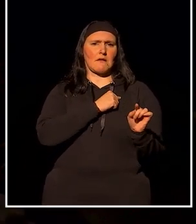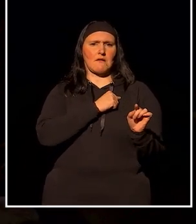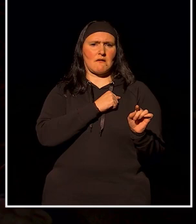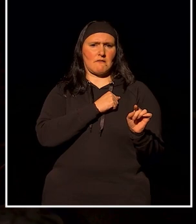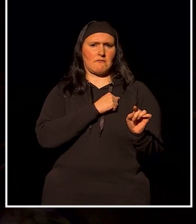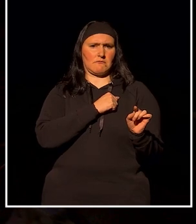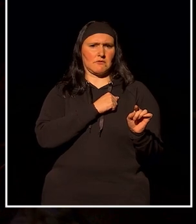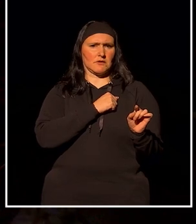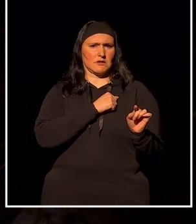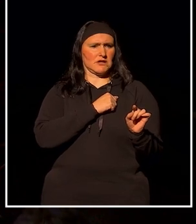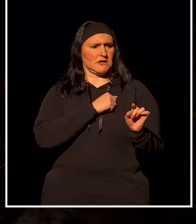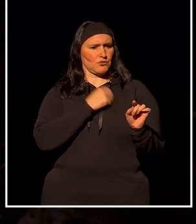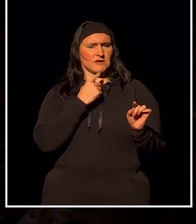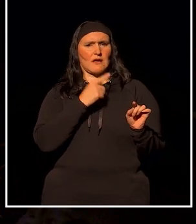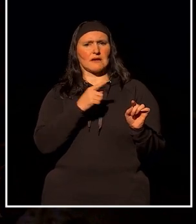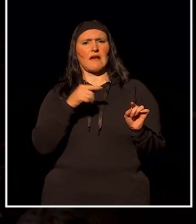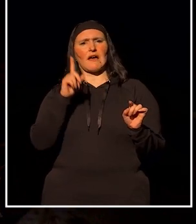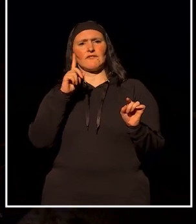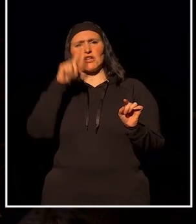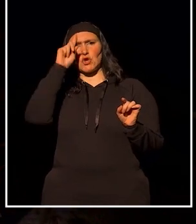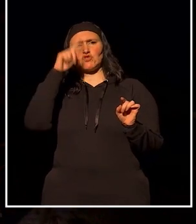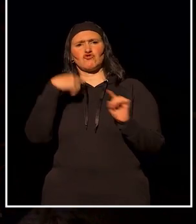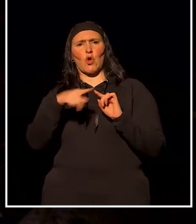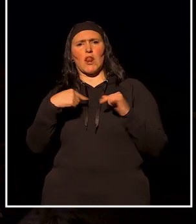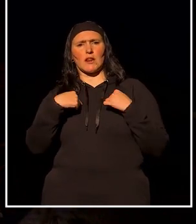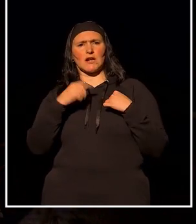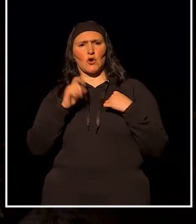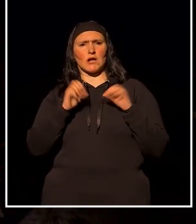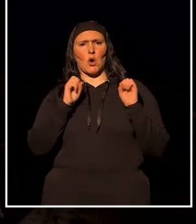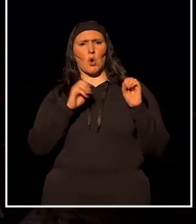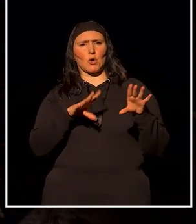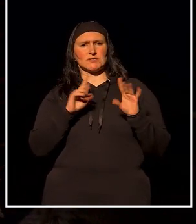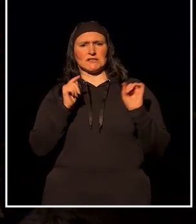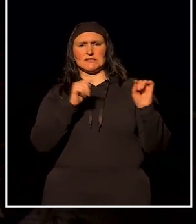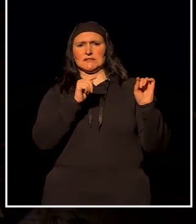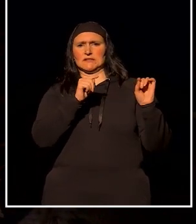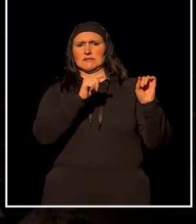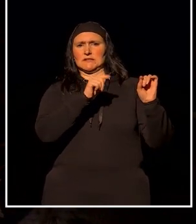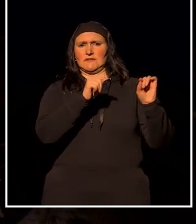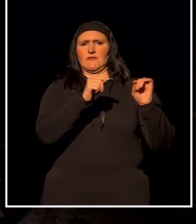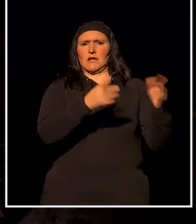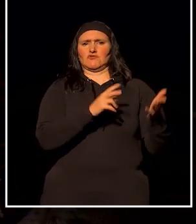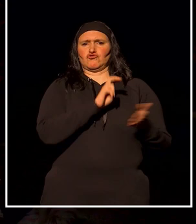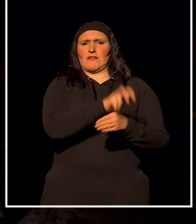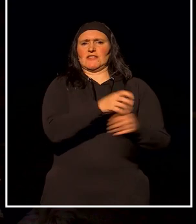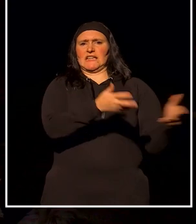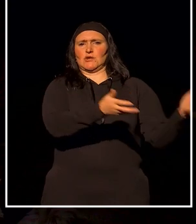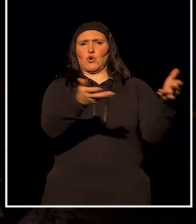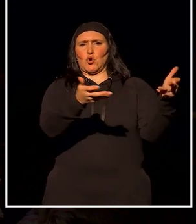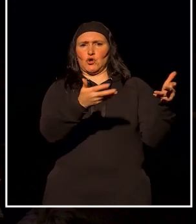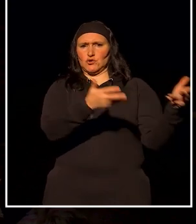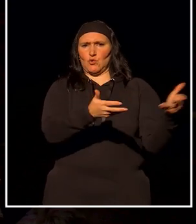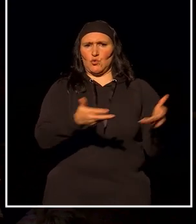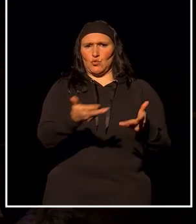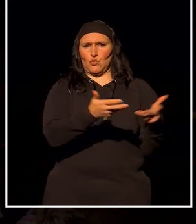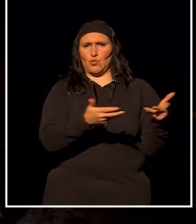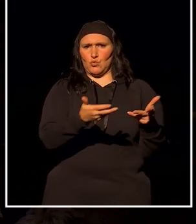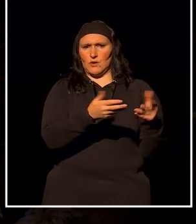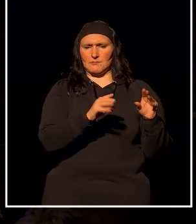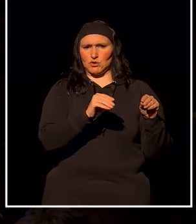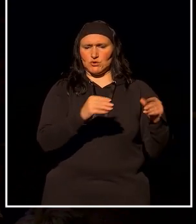Schuld entlastet werden, die auch in der deutschen neuen Rechten eine große Rolle spielt. Aber wie gesagt, ein